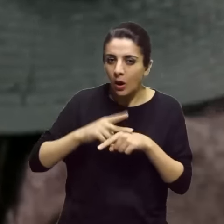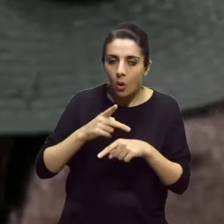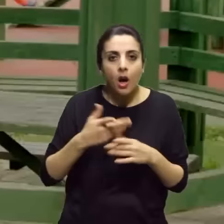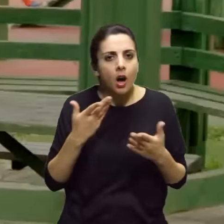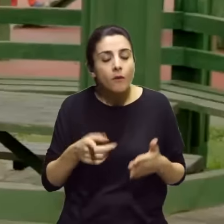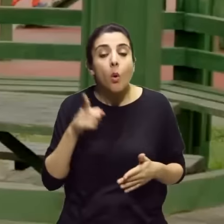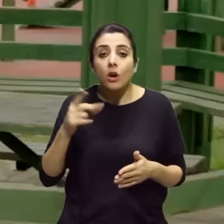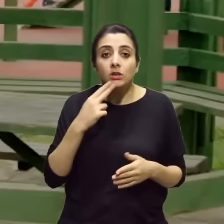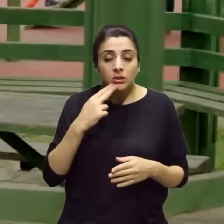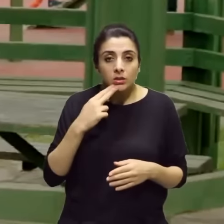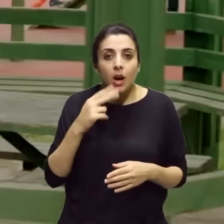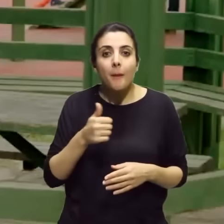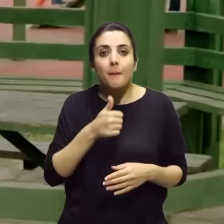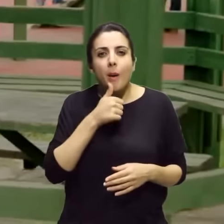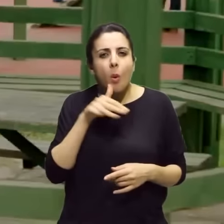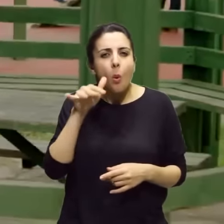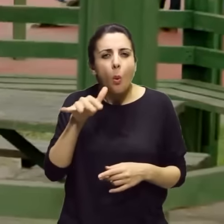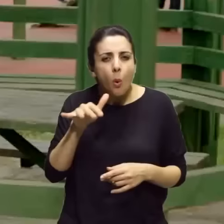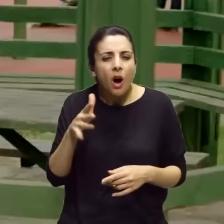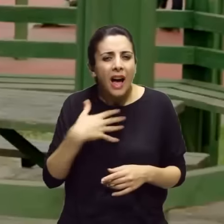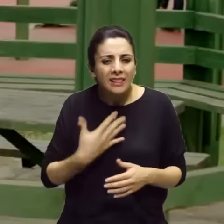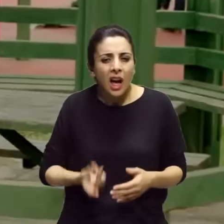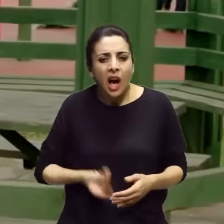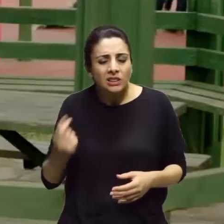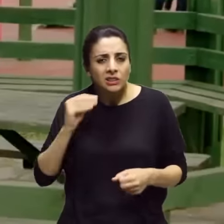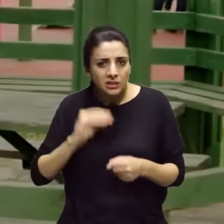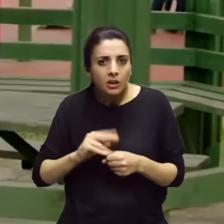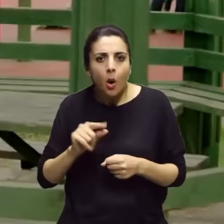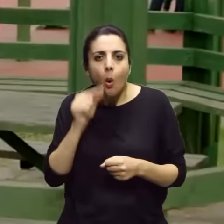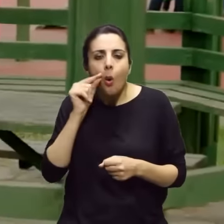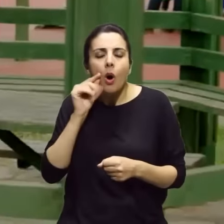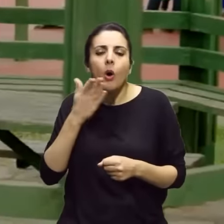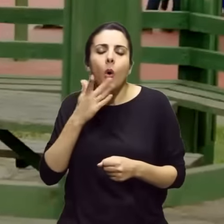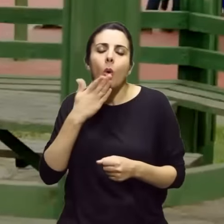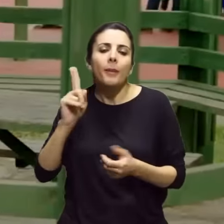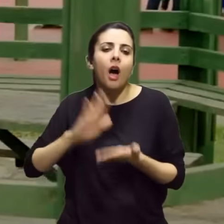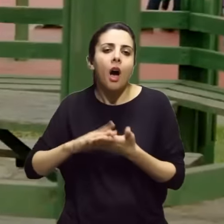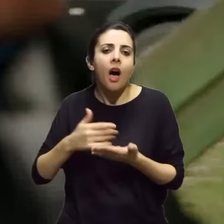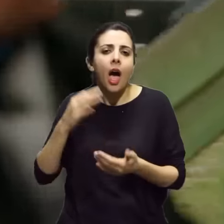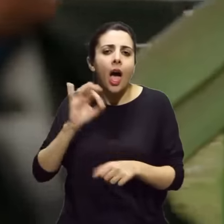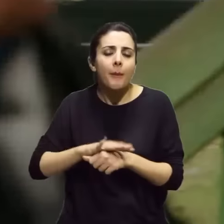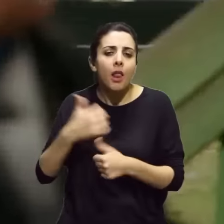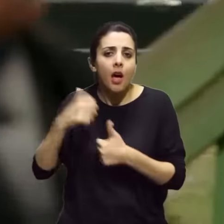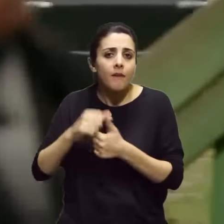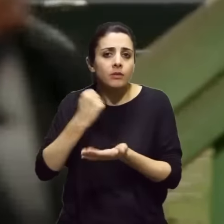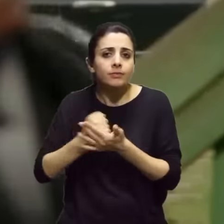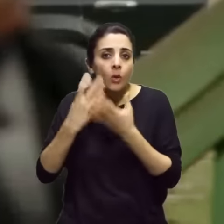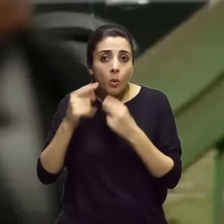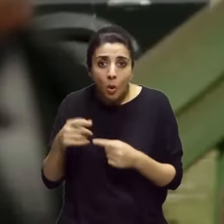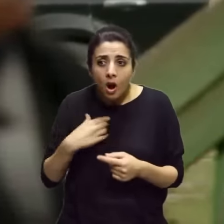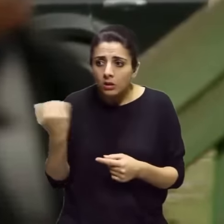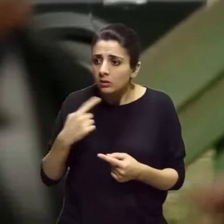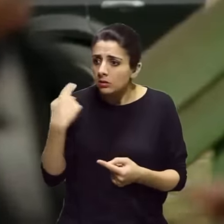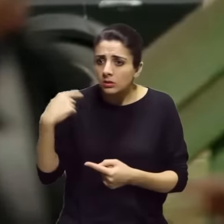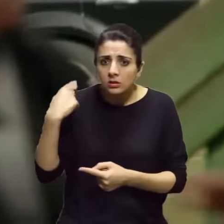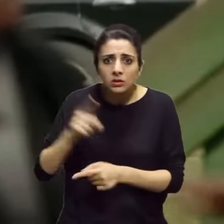O kızcağız baba baskısından kurtulmak için okuldan bir arkadaşıyla baldır küldür evlendi. Vallahi onu konuşuyoruz kaç